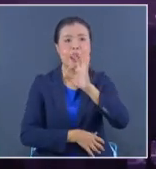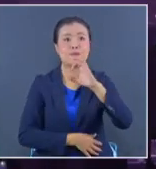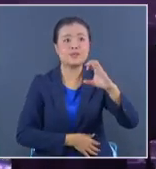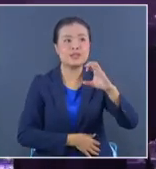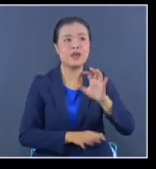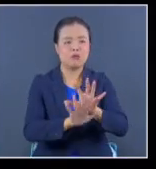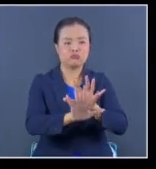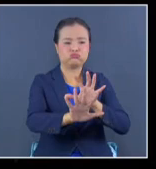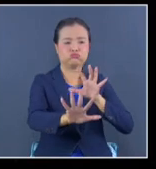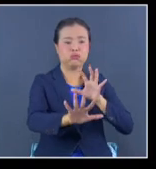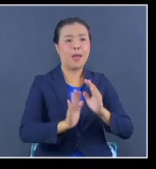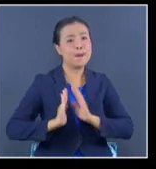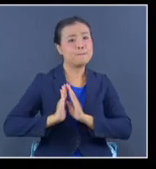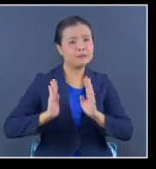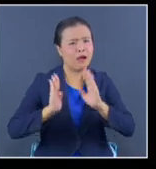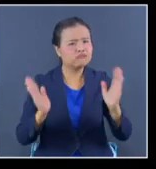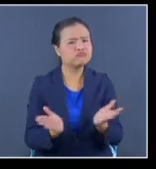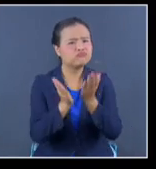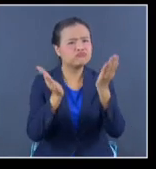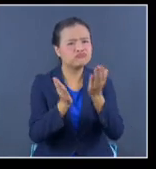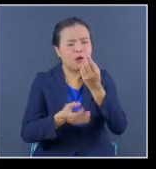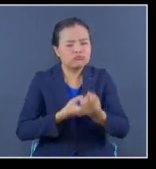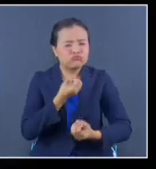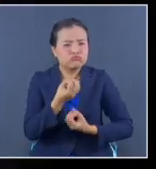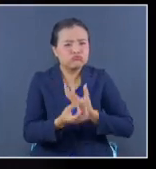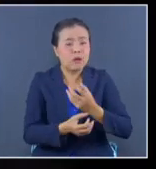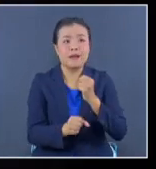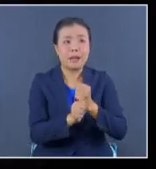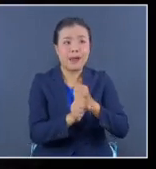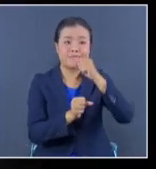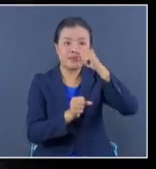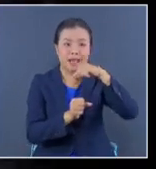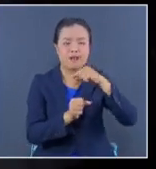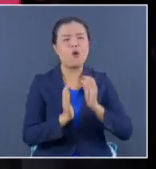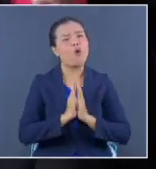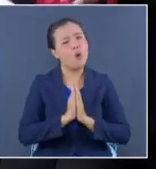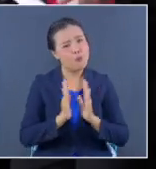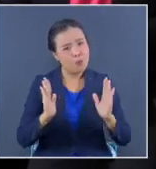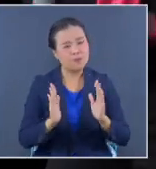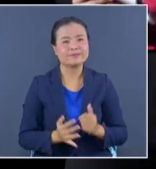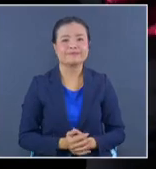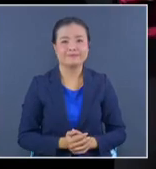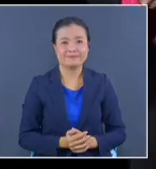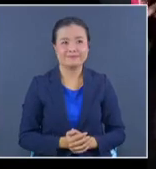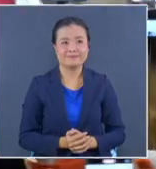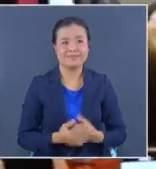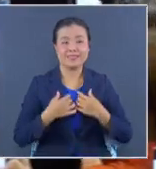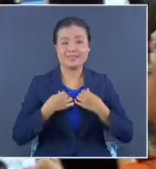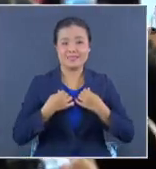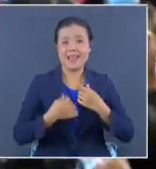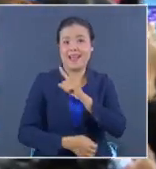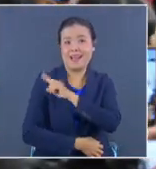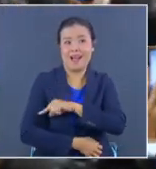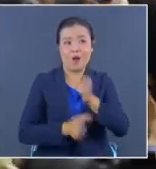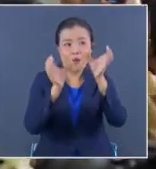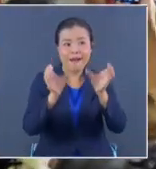ร้อมเปิดใจถึงแฟนๆที่ให้การสนับสนุนตลอดระยะเวลาที่มาทำงานที่เมืองไทยค่ะโดยมาร์คปรากฏตัวด้วยเสื้อเชิ้ตสีขาวกาง